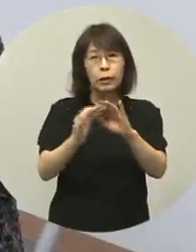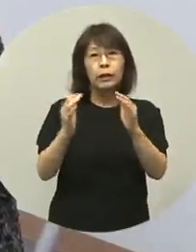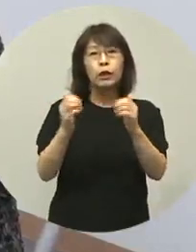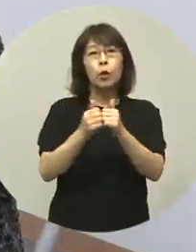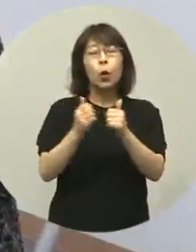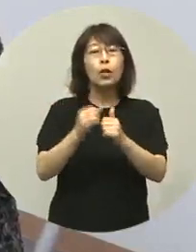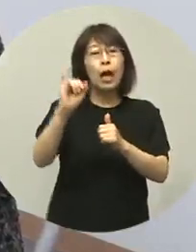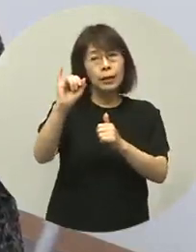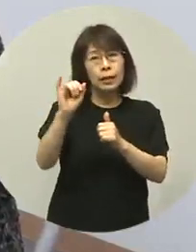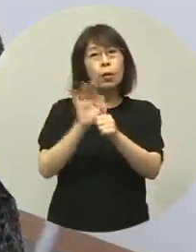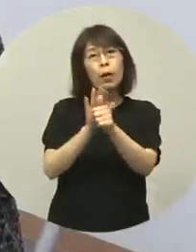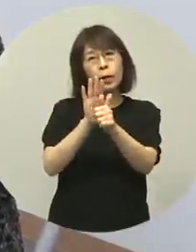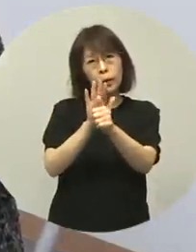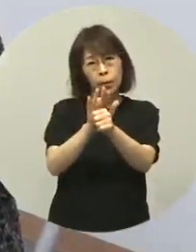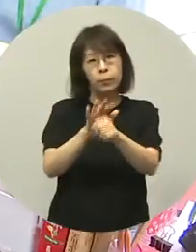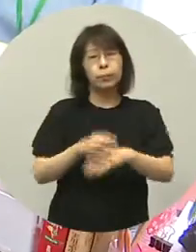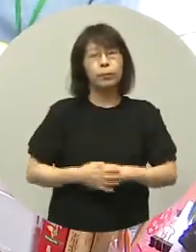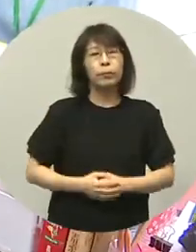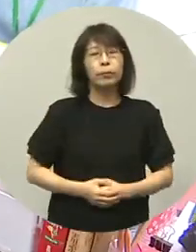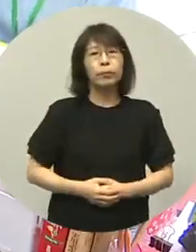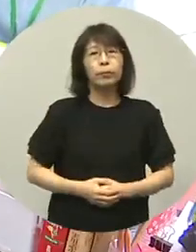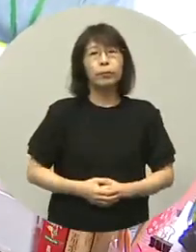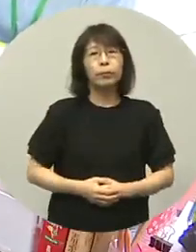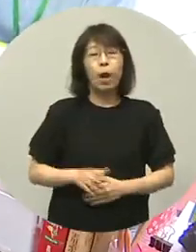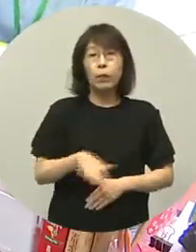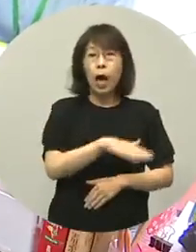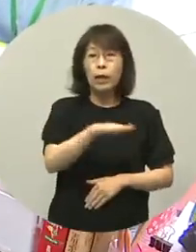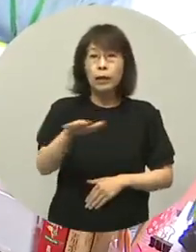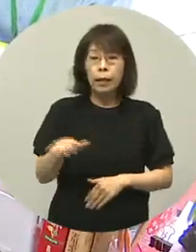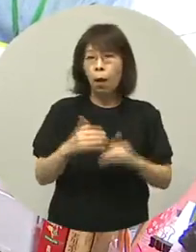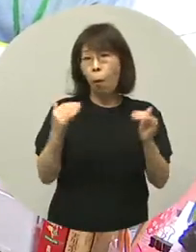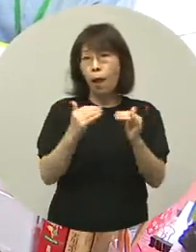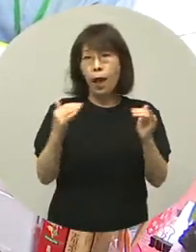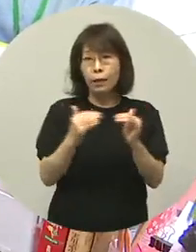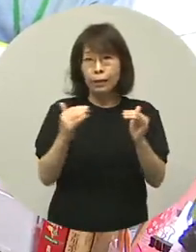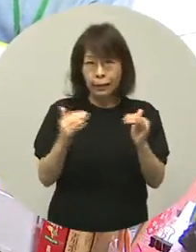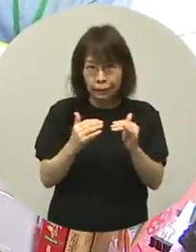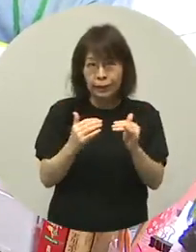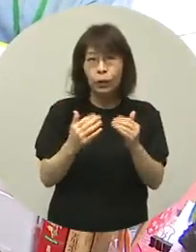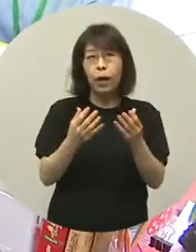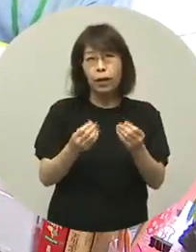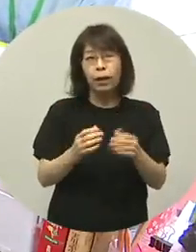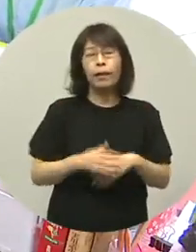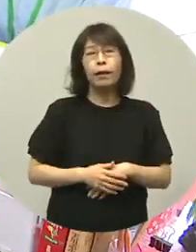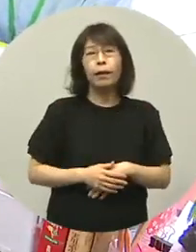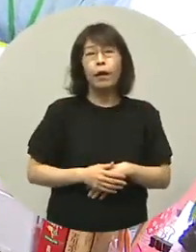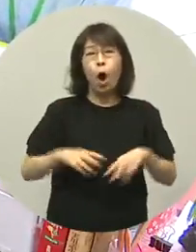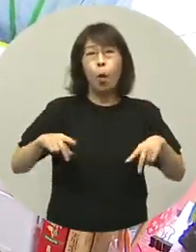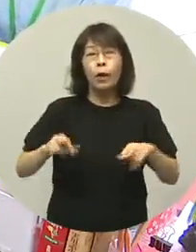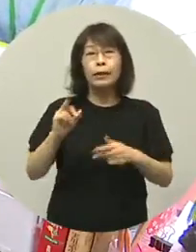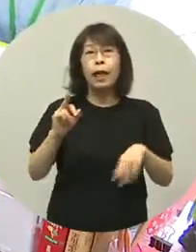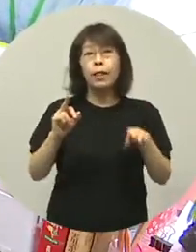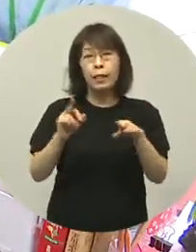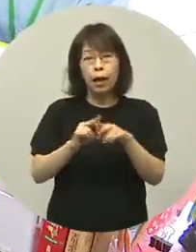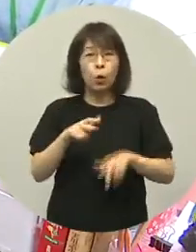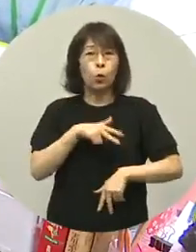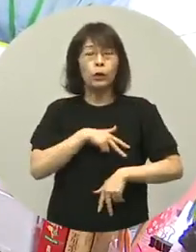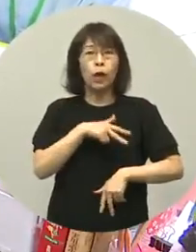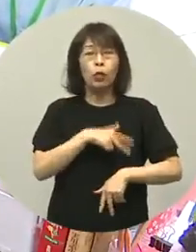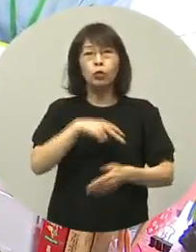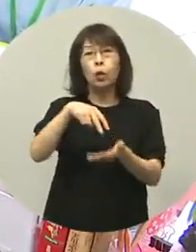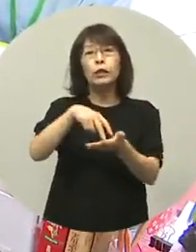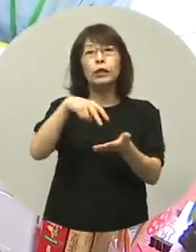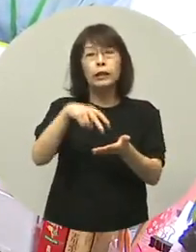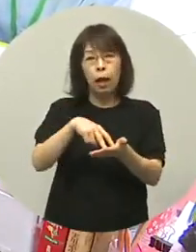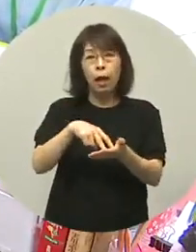ていきます。 今まさに皆さんでこうお話しされてましたけども、ボランティアセンターのスタッフの方から見